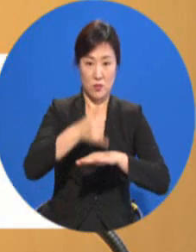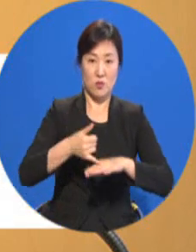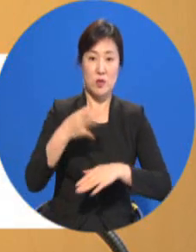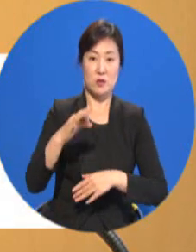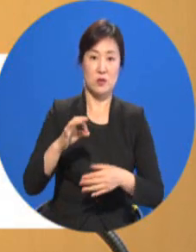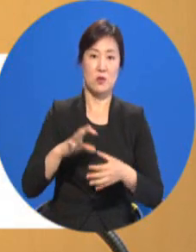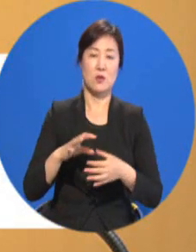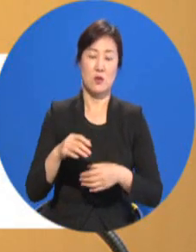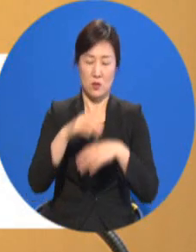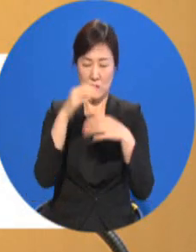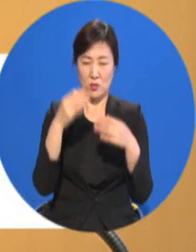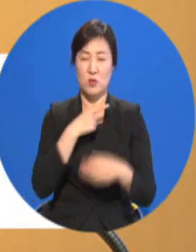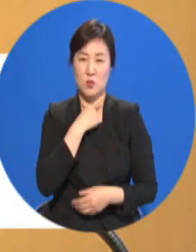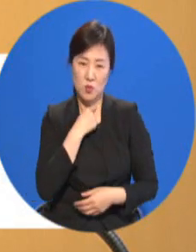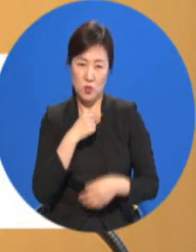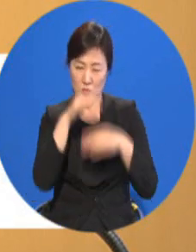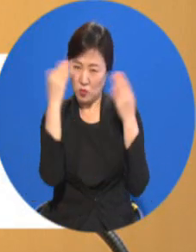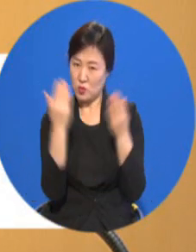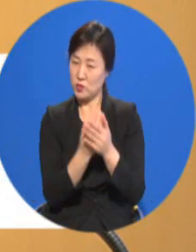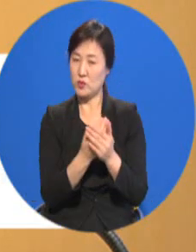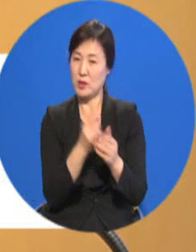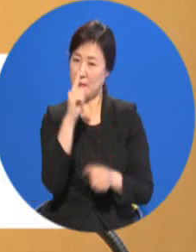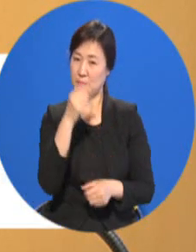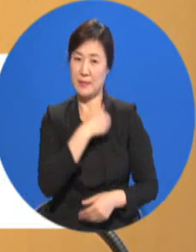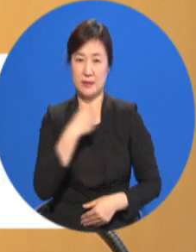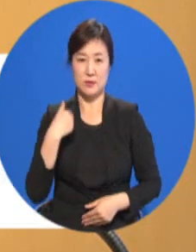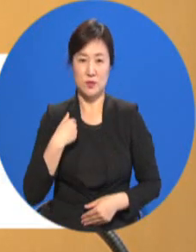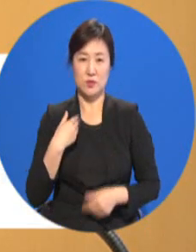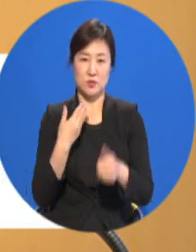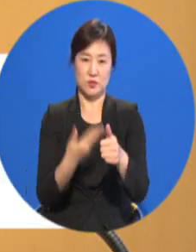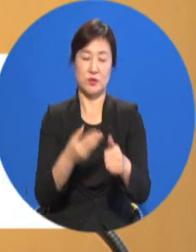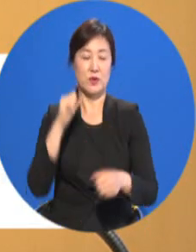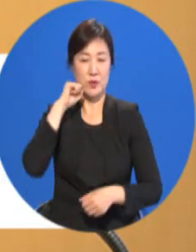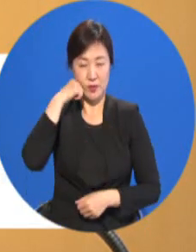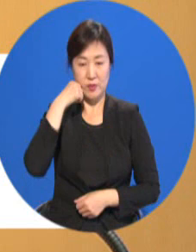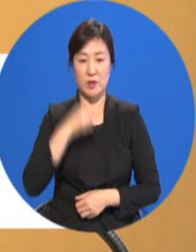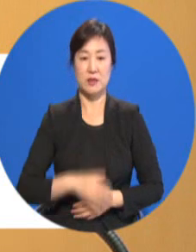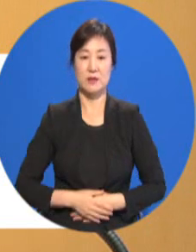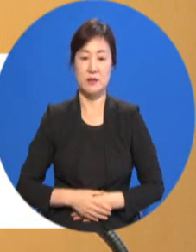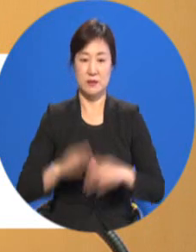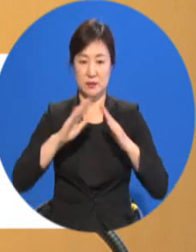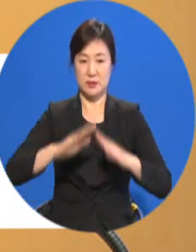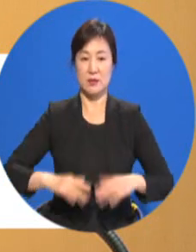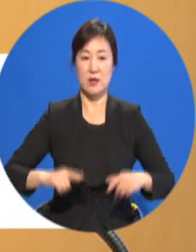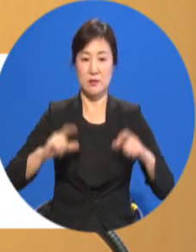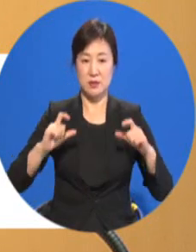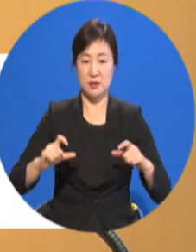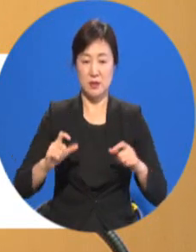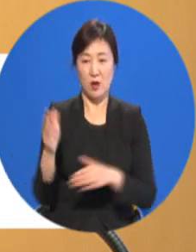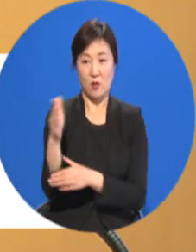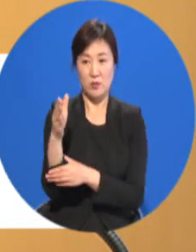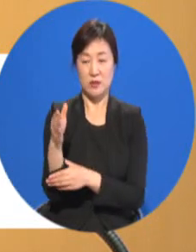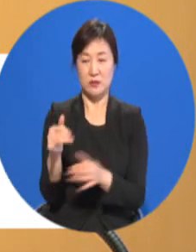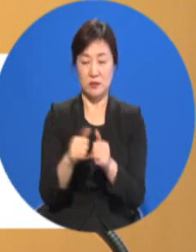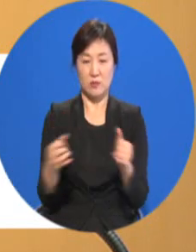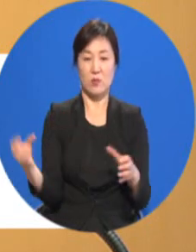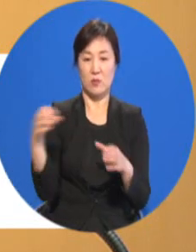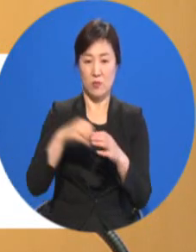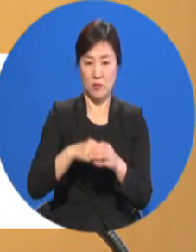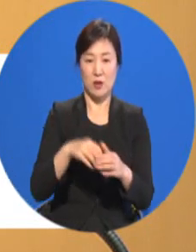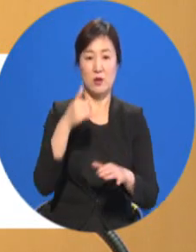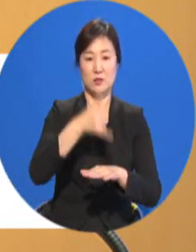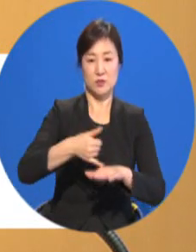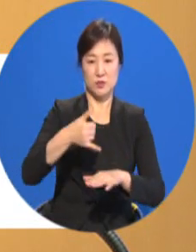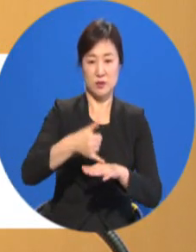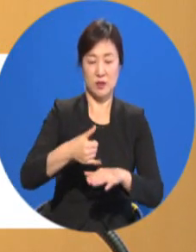한 번에 모두 만족시킬 수는 없으리라 생각합니다. 전남도가 어민까지 포함한 농어민 수당